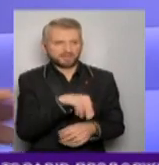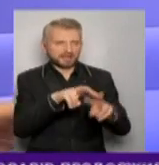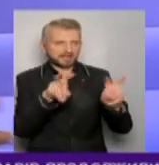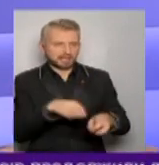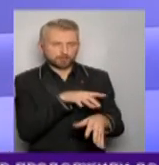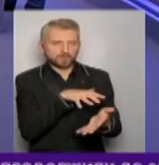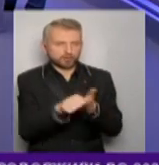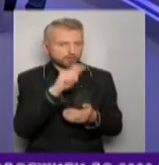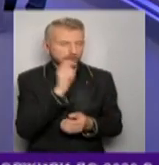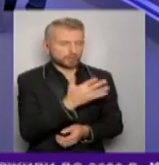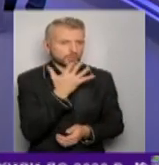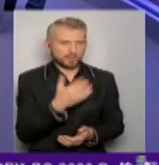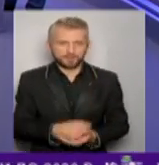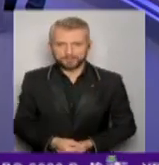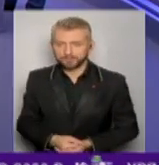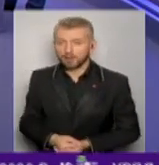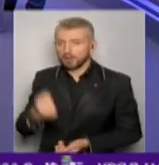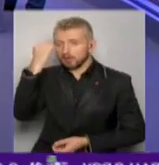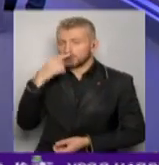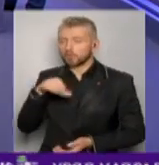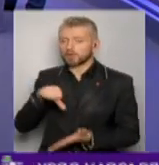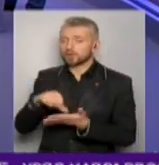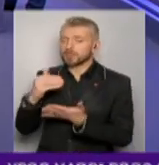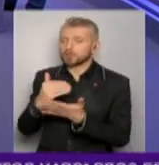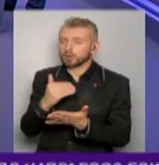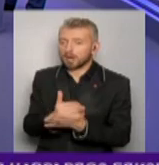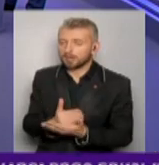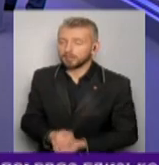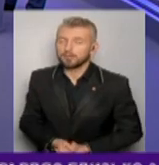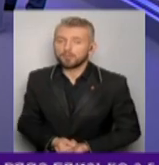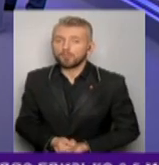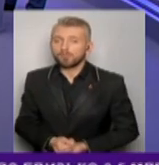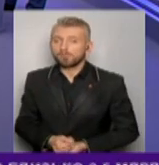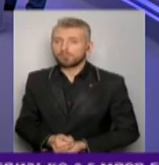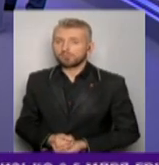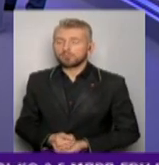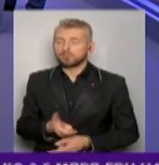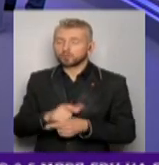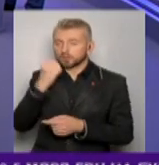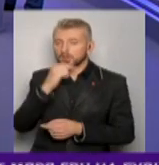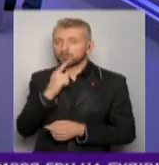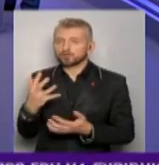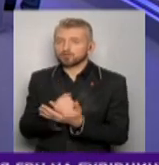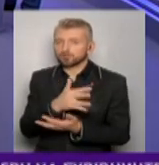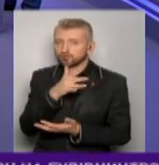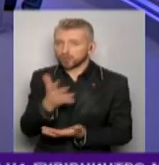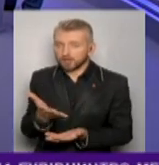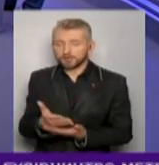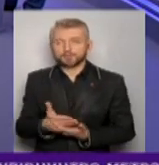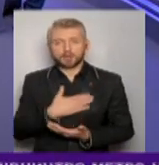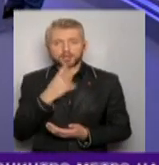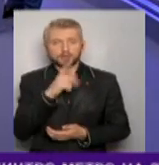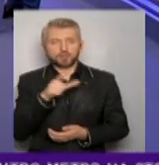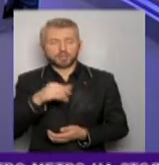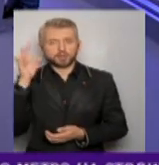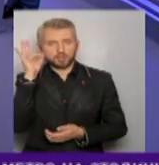знищення української нації. Панове, дякую за участь у програмі. Пане Леоніде, пане Мар'яне, пане Іване, дуже дякую, що знайшли час. Нашим глядачам нагадаю,